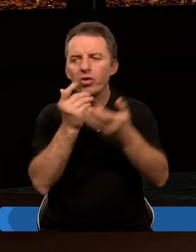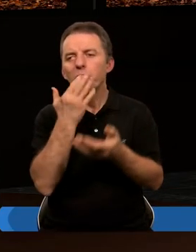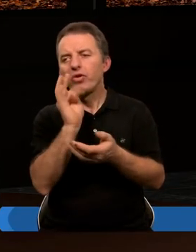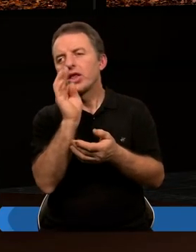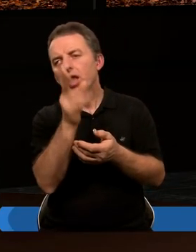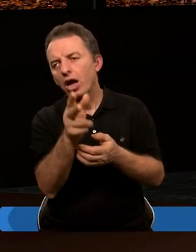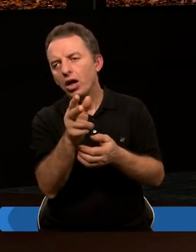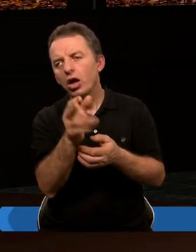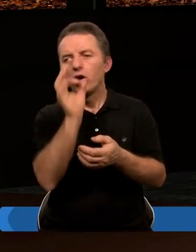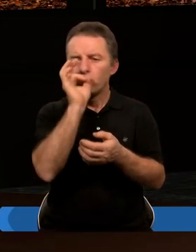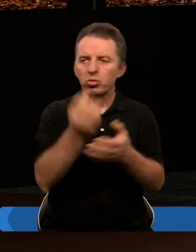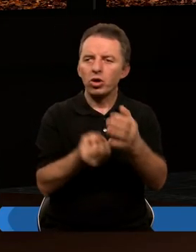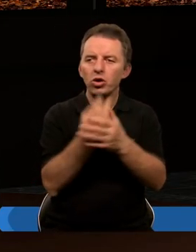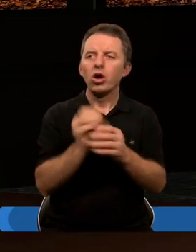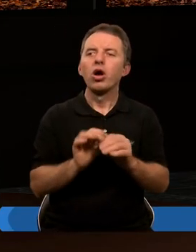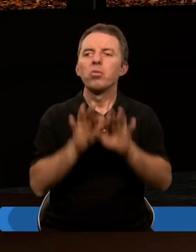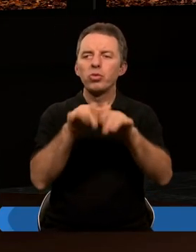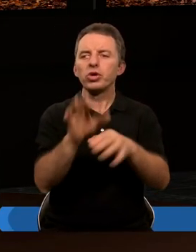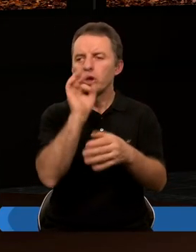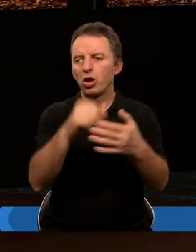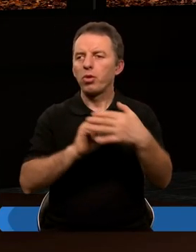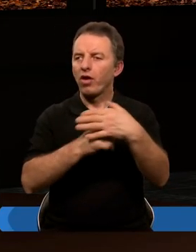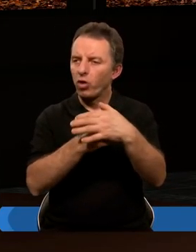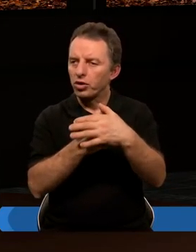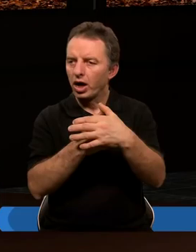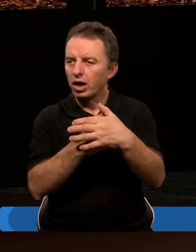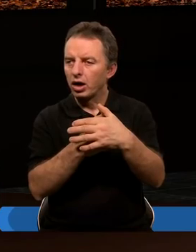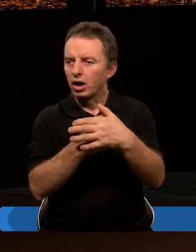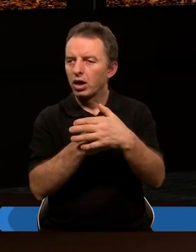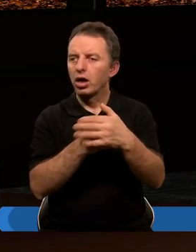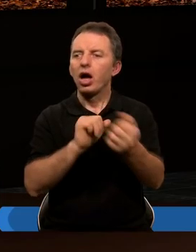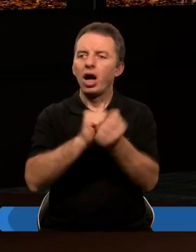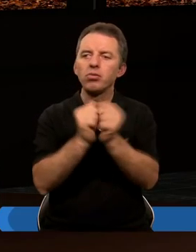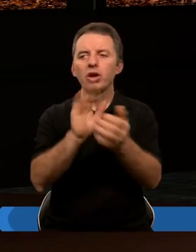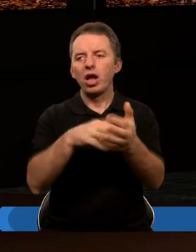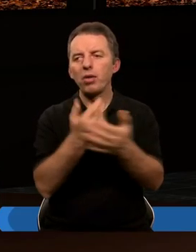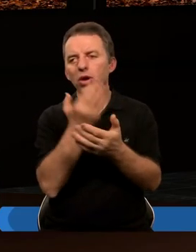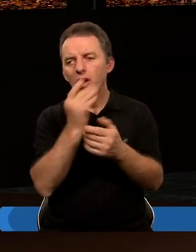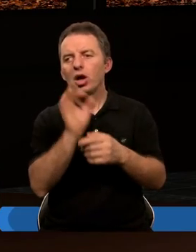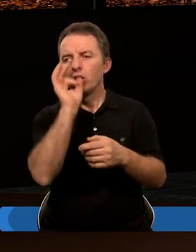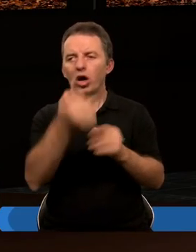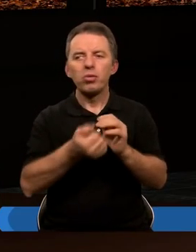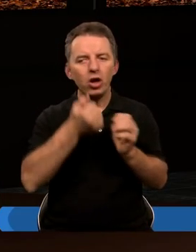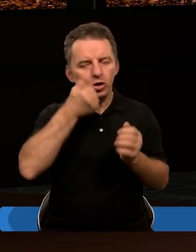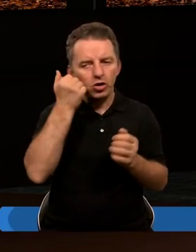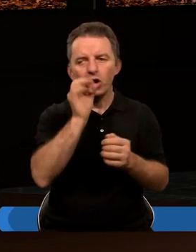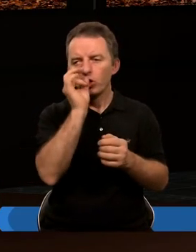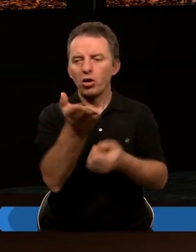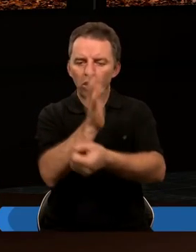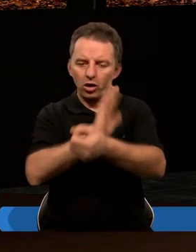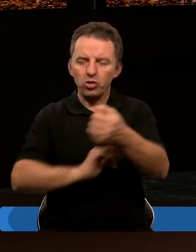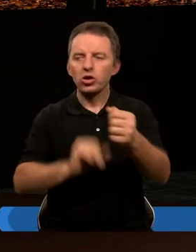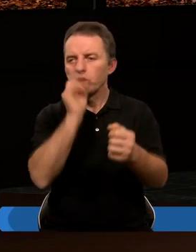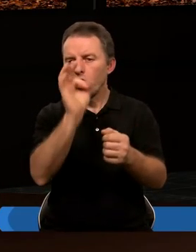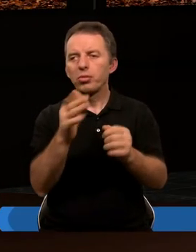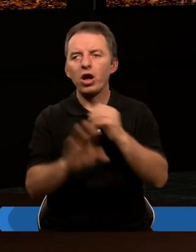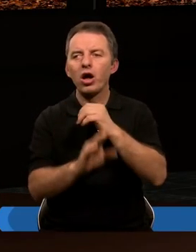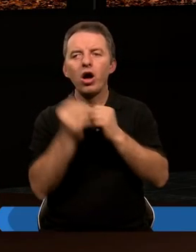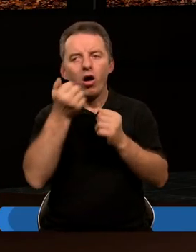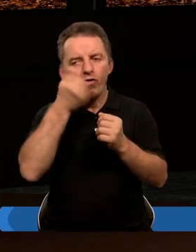mówił tak. Z dobrego źródła płynie dobra woda. Albo na przykład mówił, dobre drzewo rodzi dobre owoce.